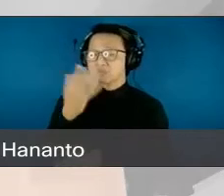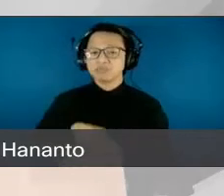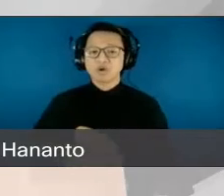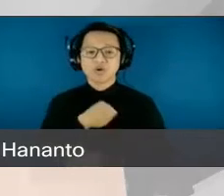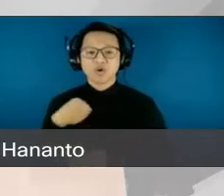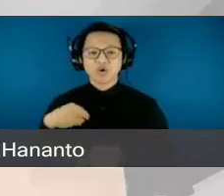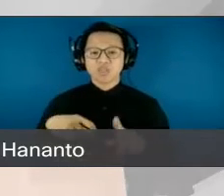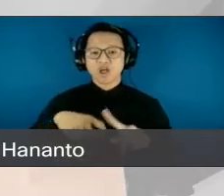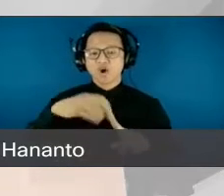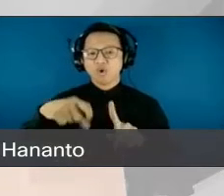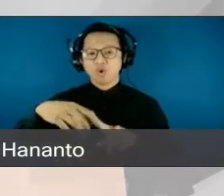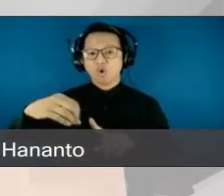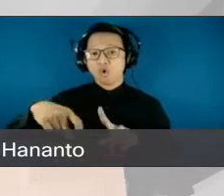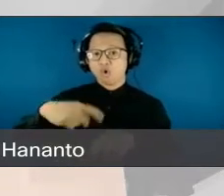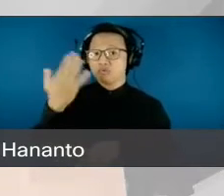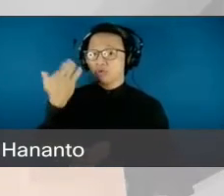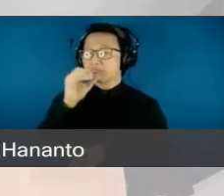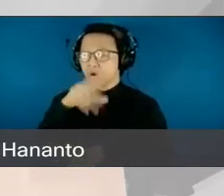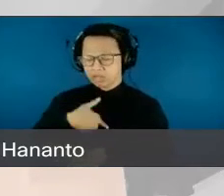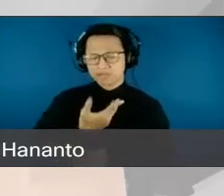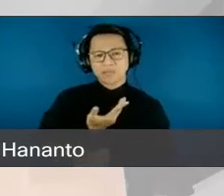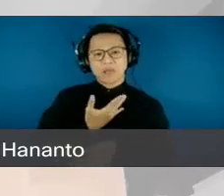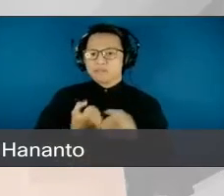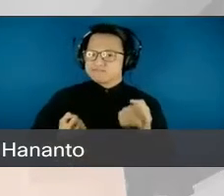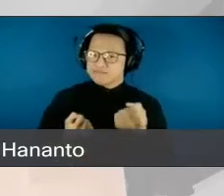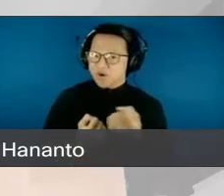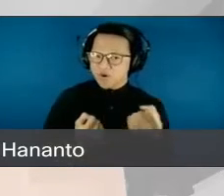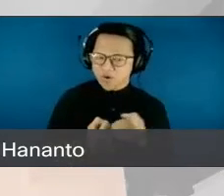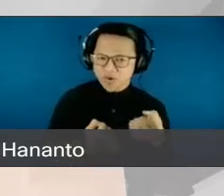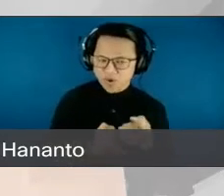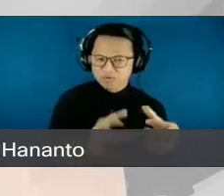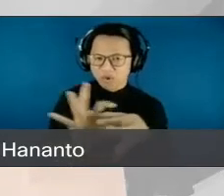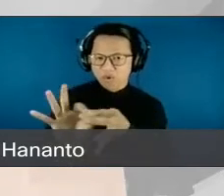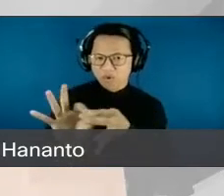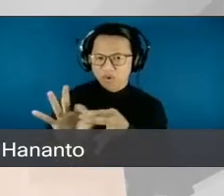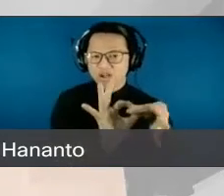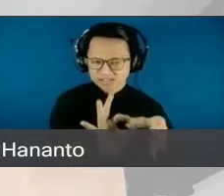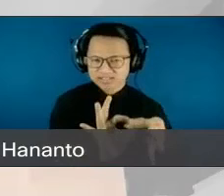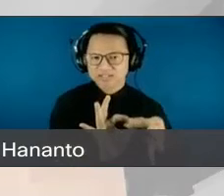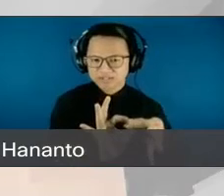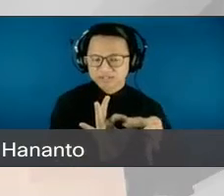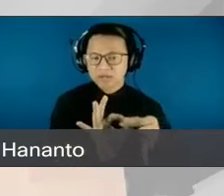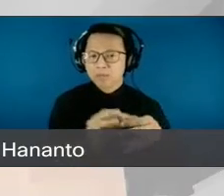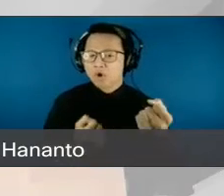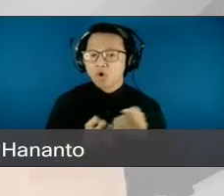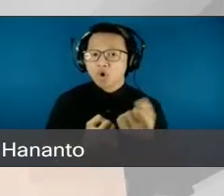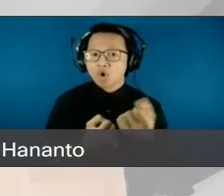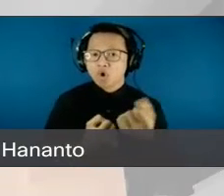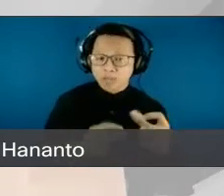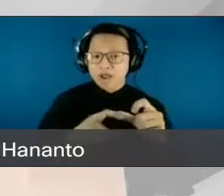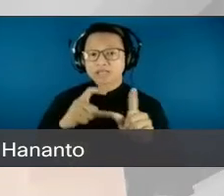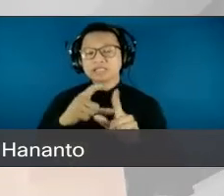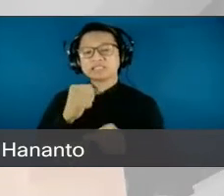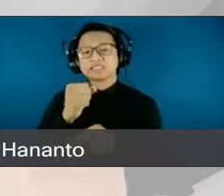kalau kita juga sama ingin mendorong bekerja kolaborasi untuk bisa mendorong mencapai SDG nomor